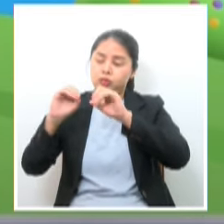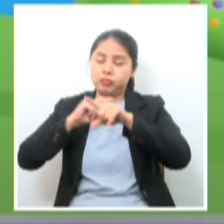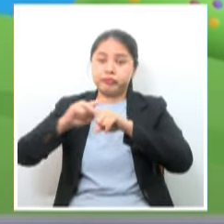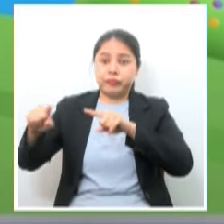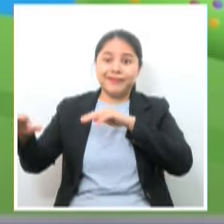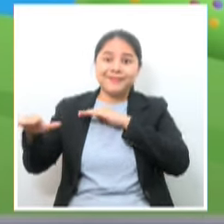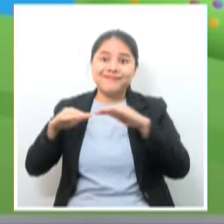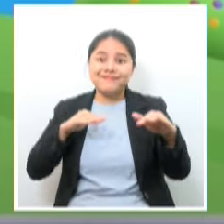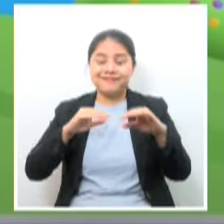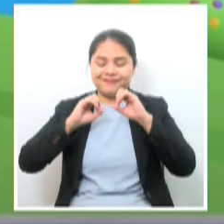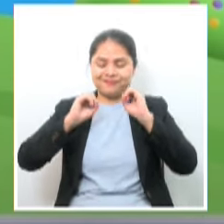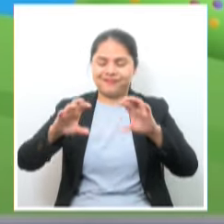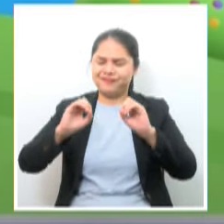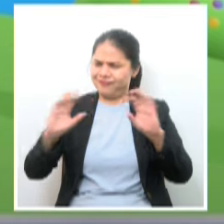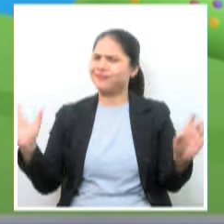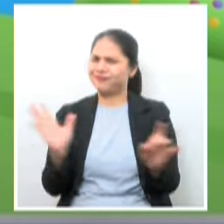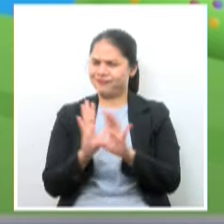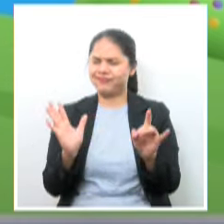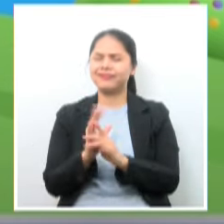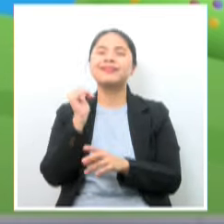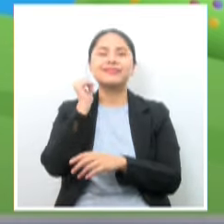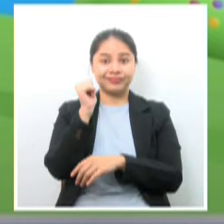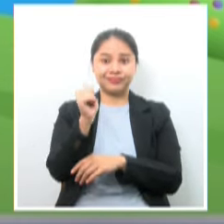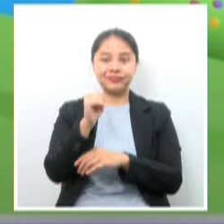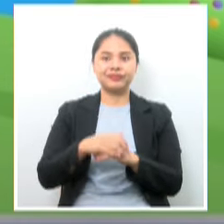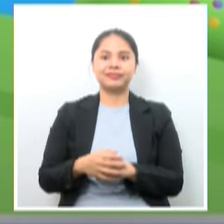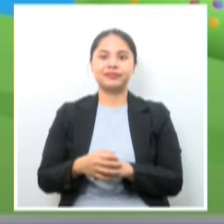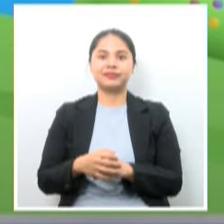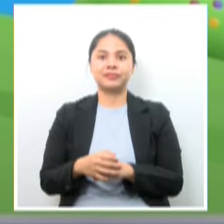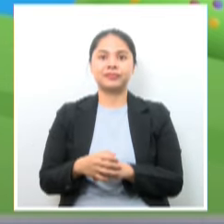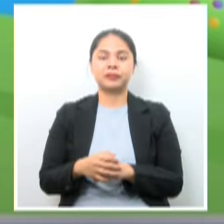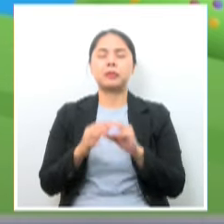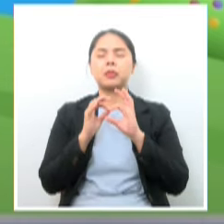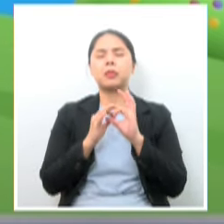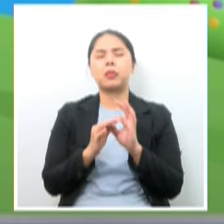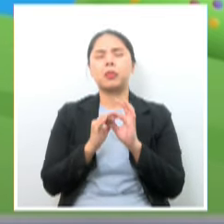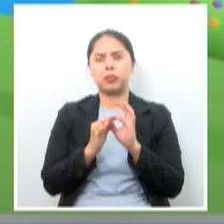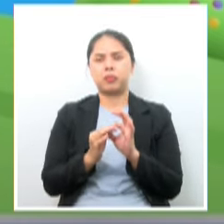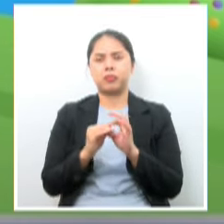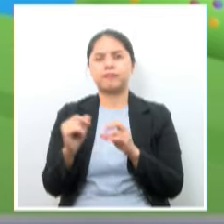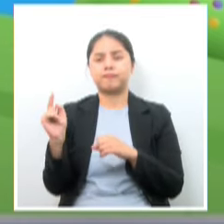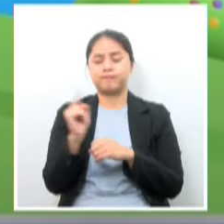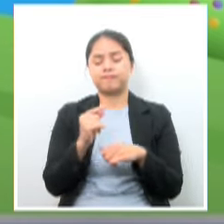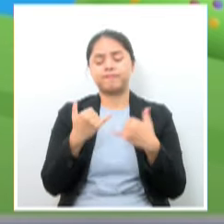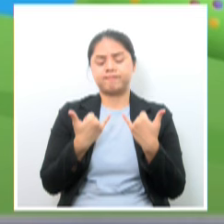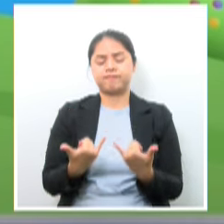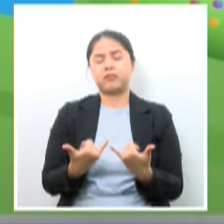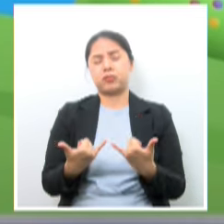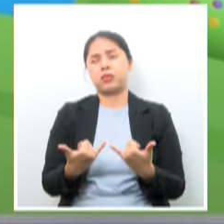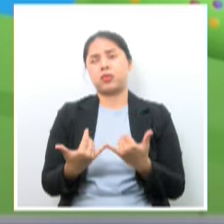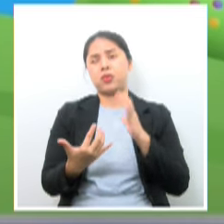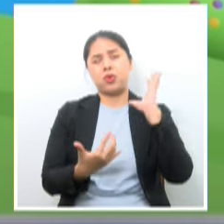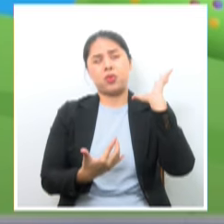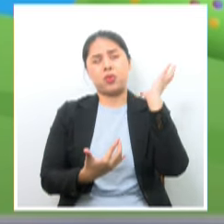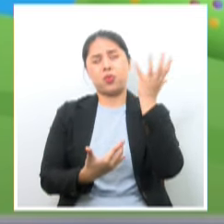และก็จัดการเรียนการสอนที่มีคุณภาพได้นะครับเรื่องที่เป็นความห่วงใยมากที่สุดก็คือปัจจุบันเนี่ยอุณหภูมิของโลกของเร